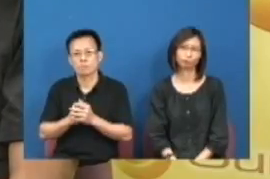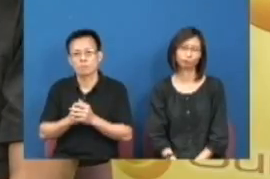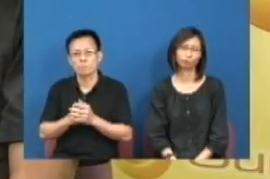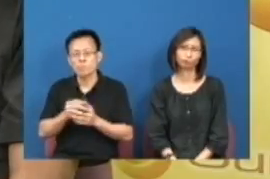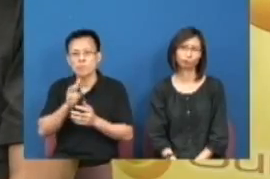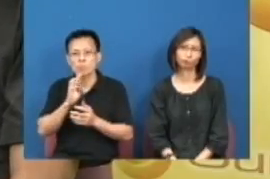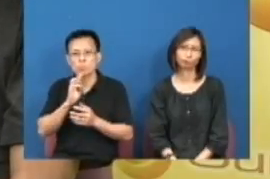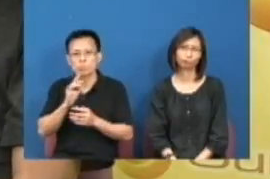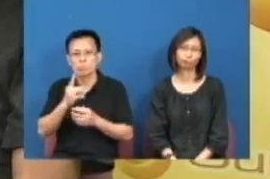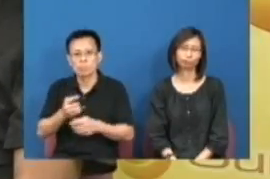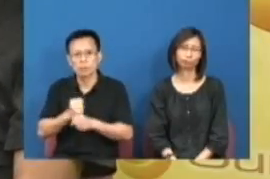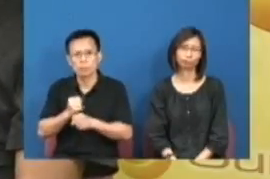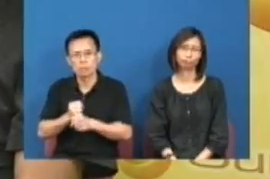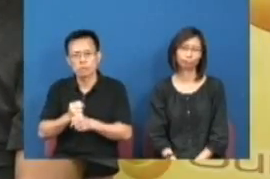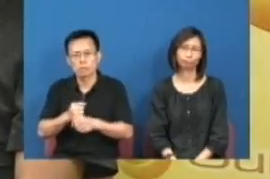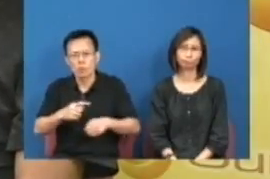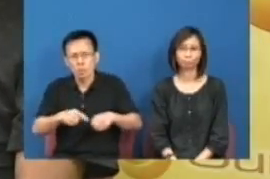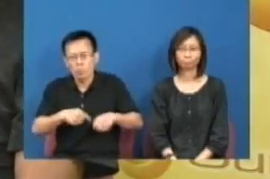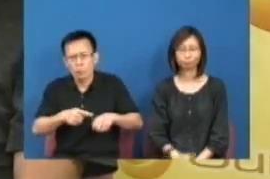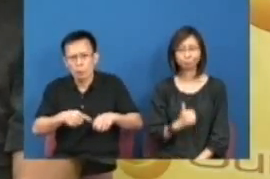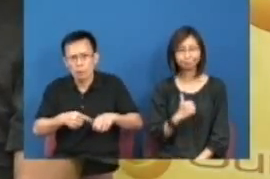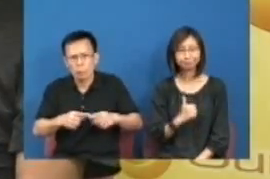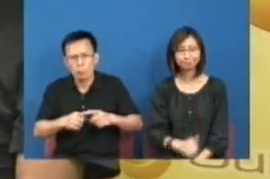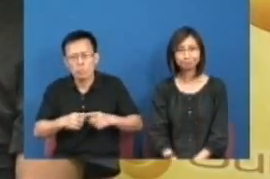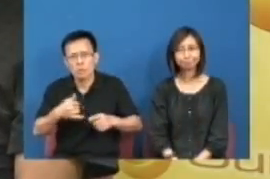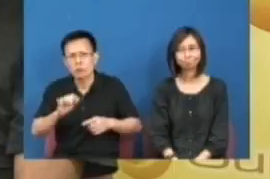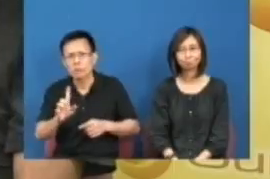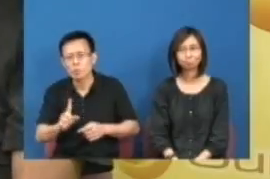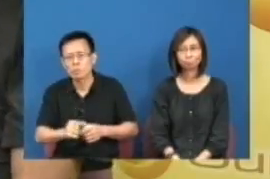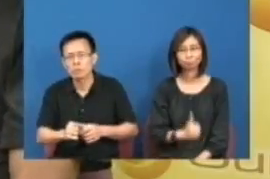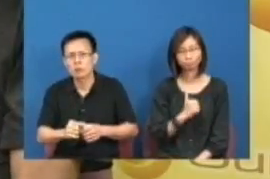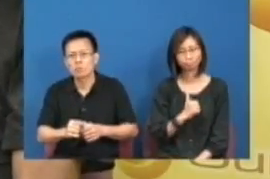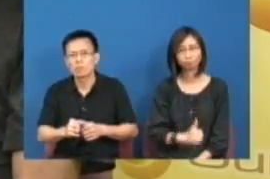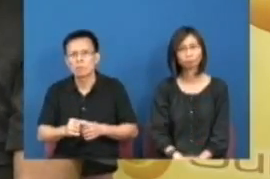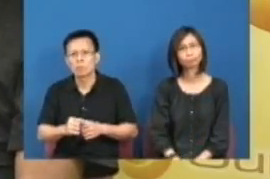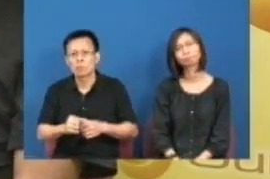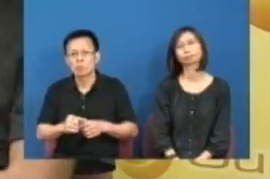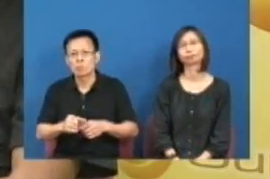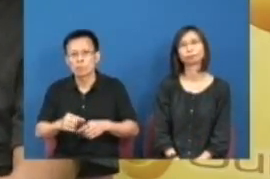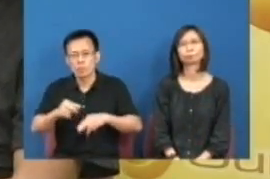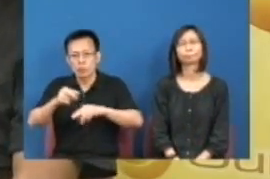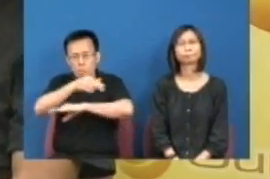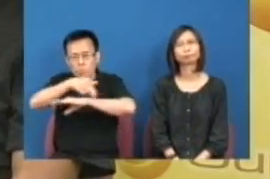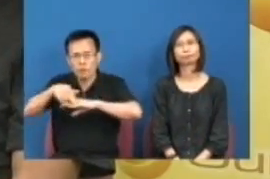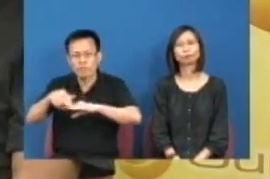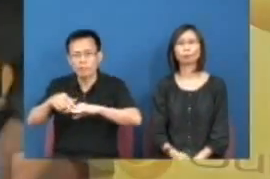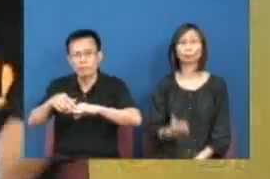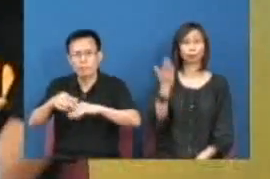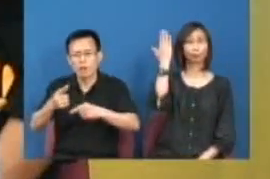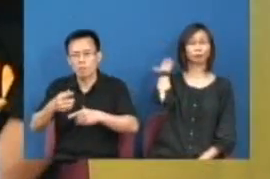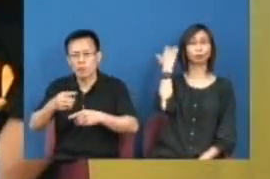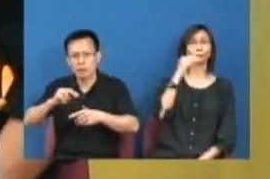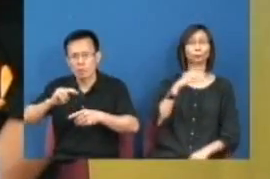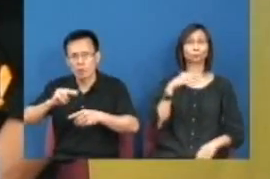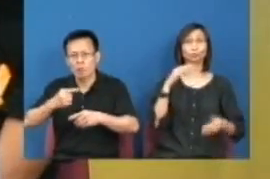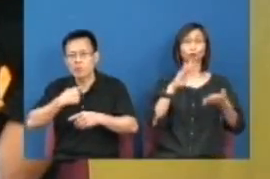如果要咁做嘅時候，香港窮人走去邊咧？呢個就係一個問題。其實香港窮人俾人邊緣化，我先講咗。咁邊緣化係咪走翻大陸咧？ 啊，十年前啊，董生講